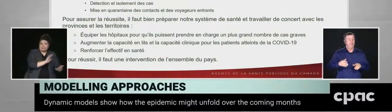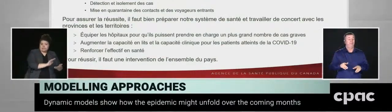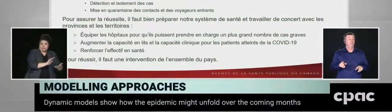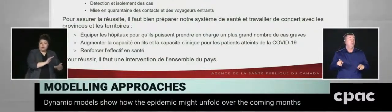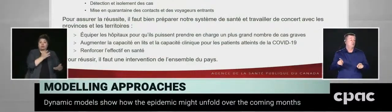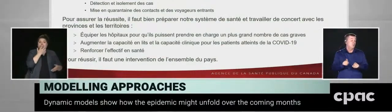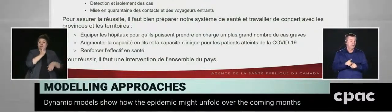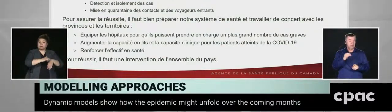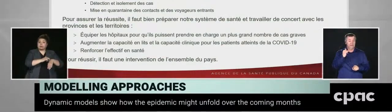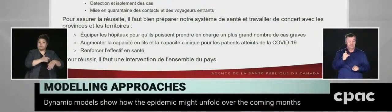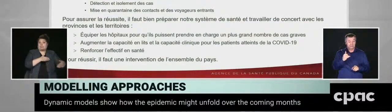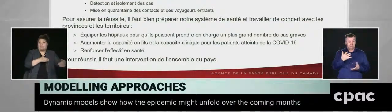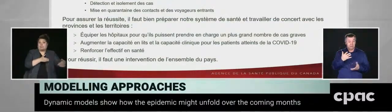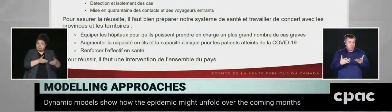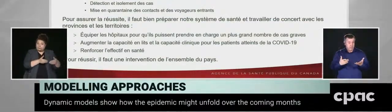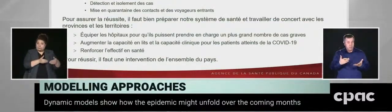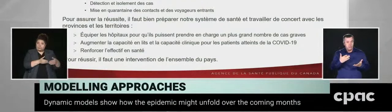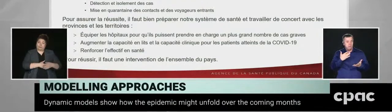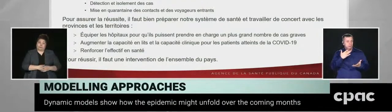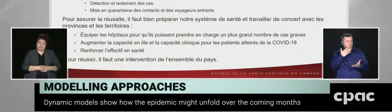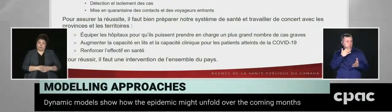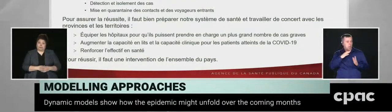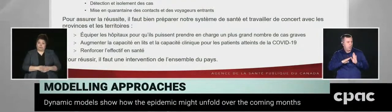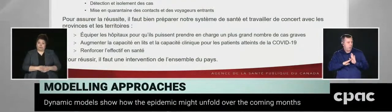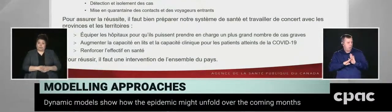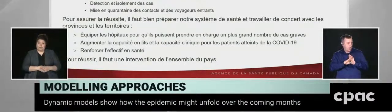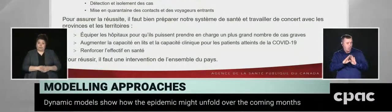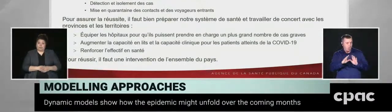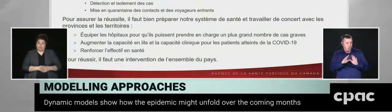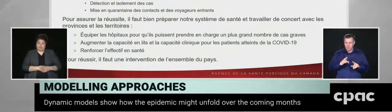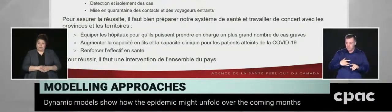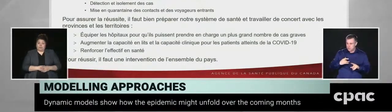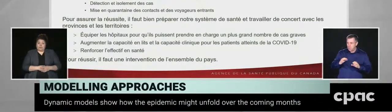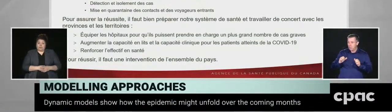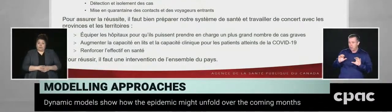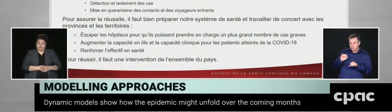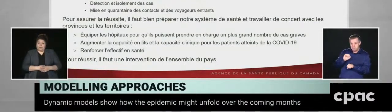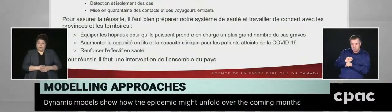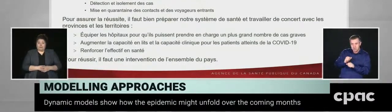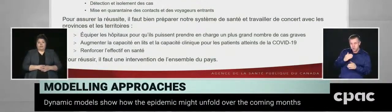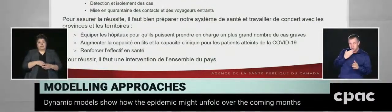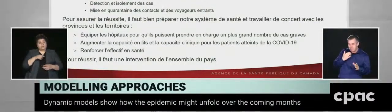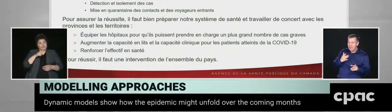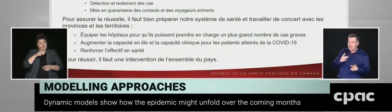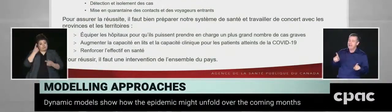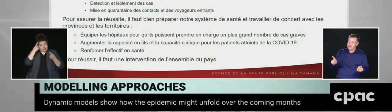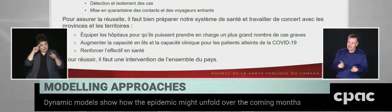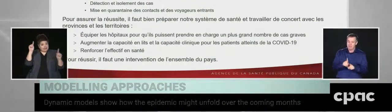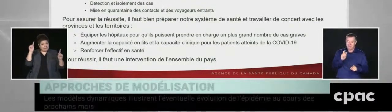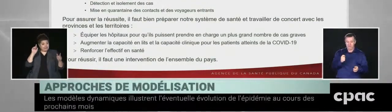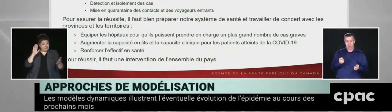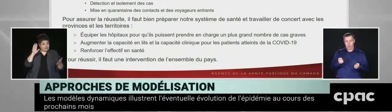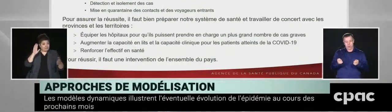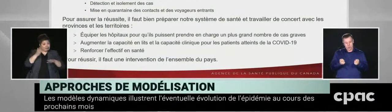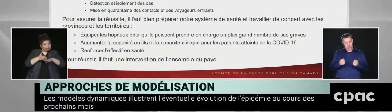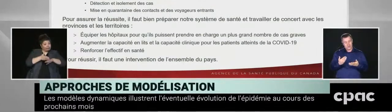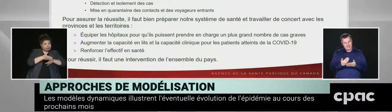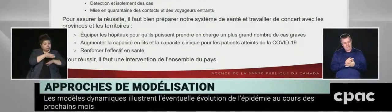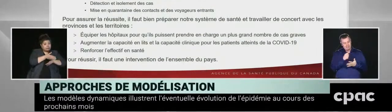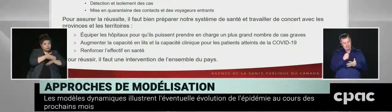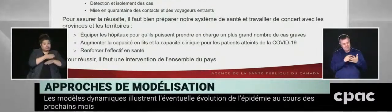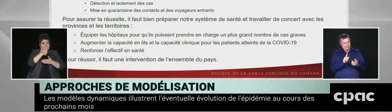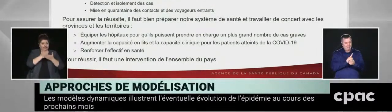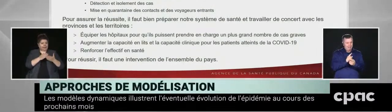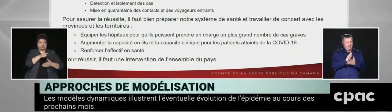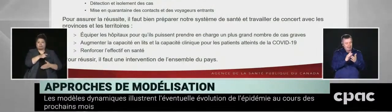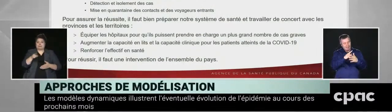du succès, certaines mesures de santé publique doivent être maintenues pour réduire à la fois l'entrée de cas et la transmission